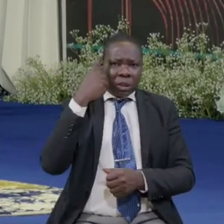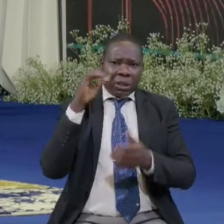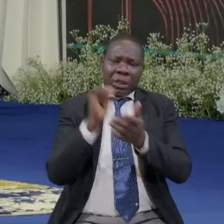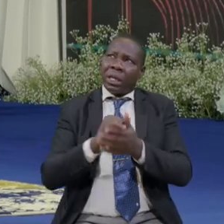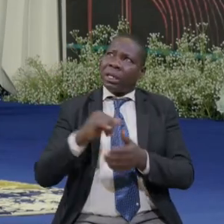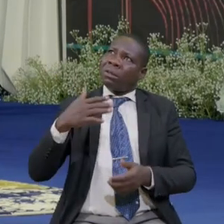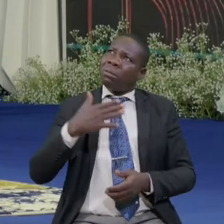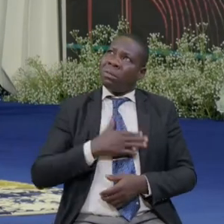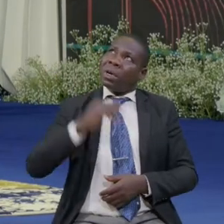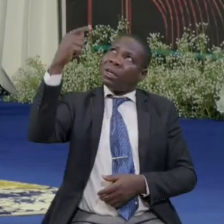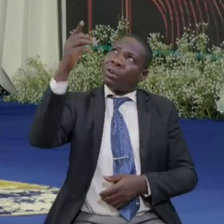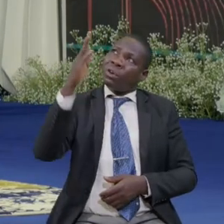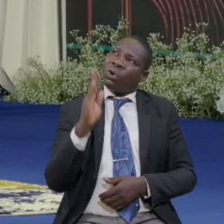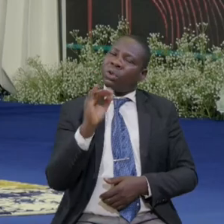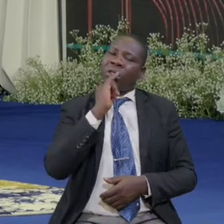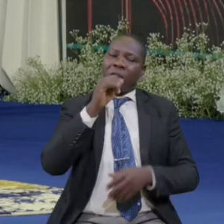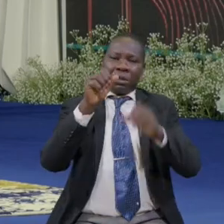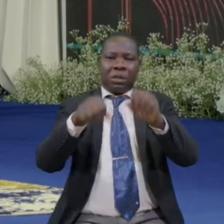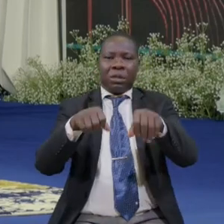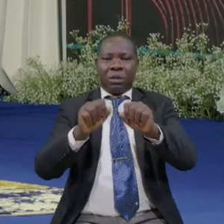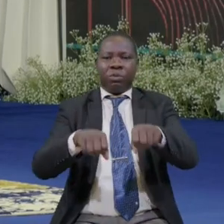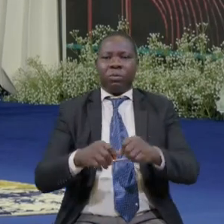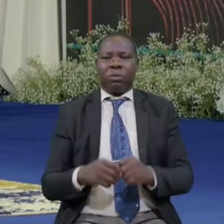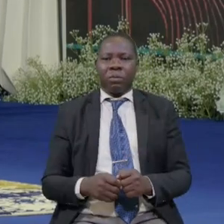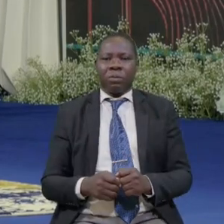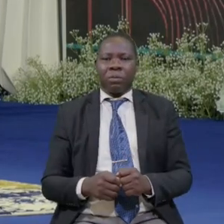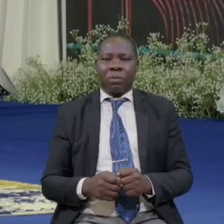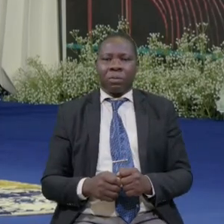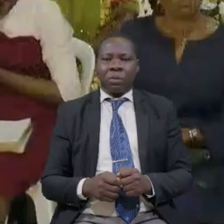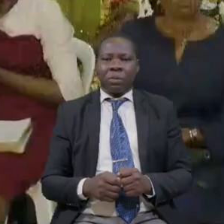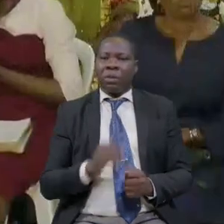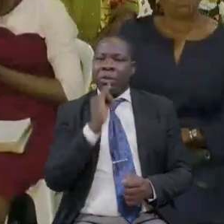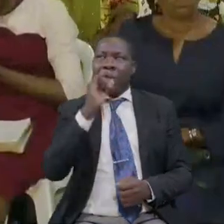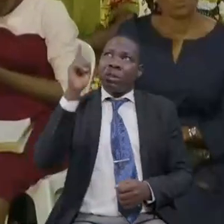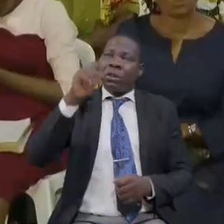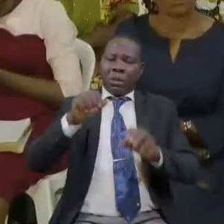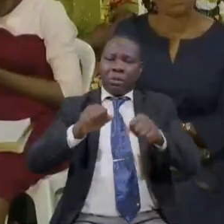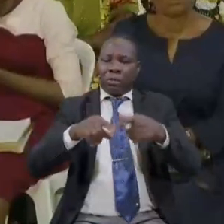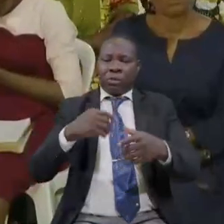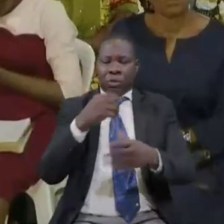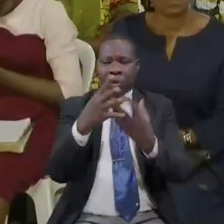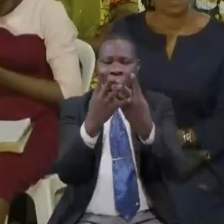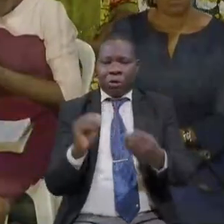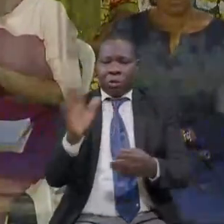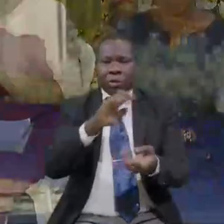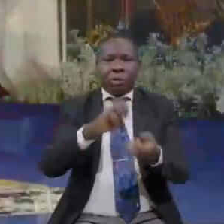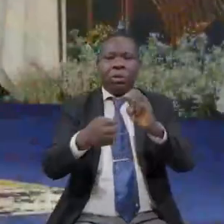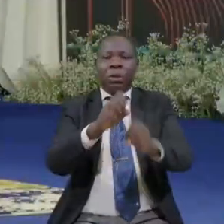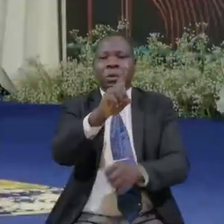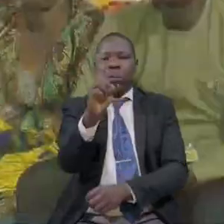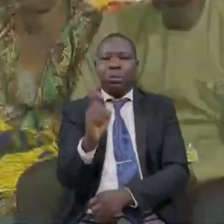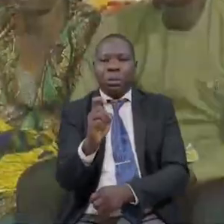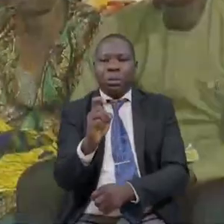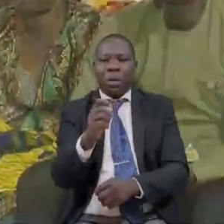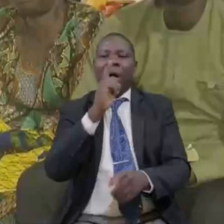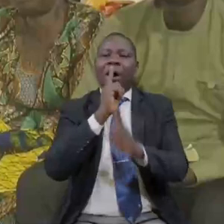Dieu est capable. Est-il capable de résoudre vos problèmes? Que je vous